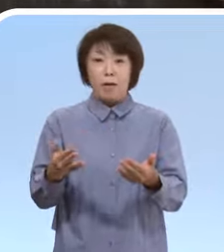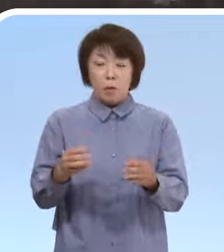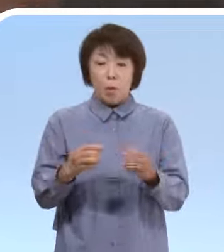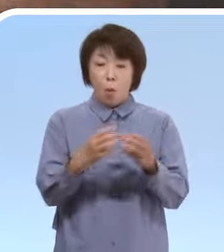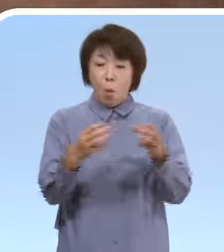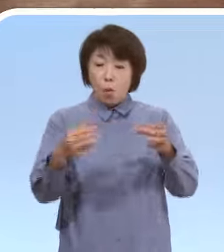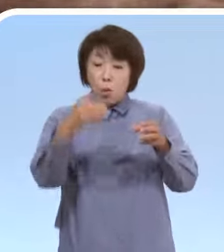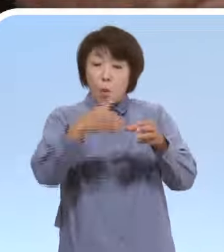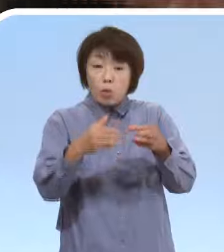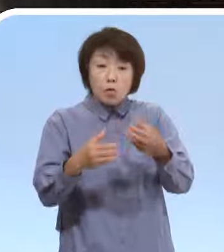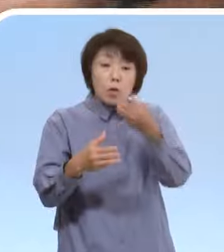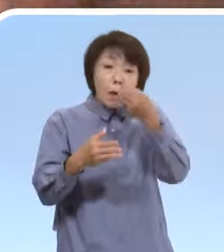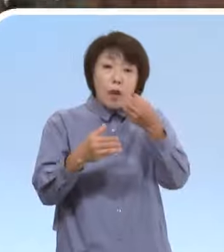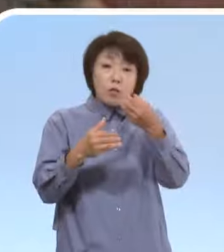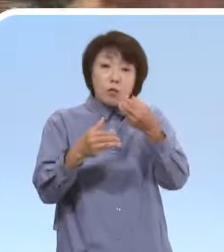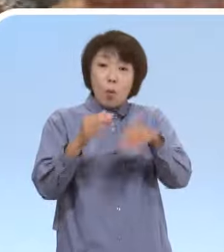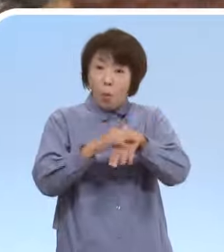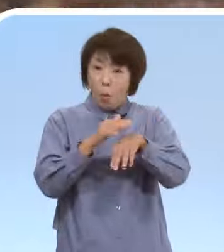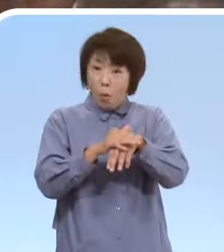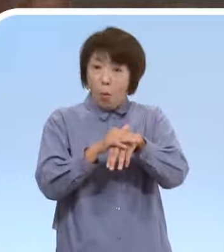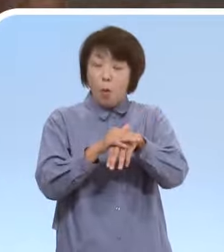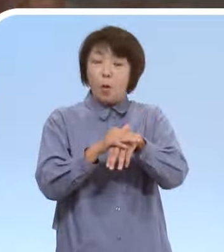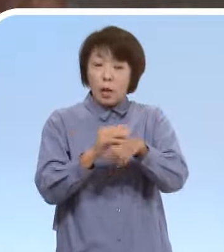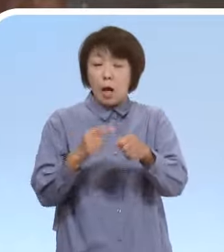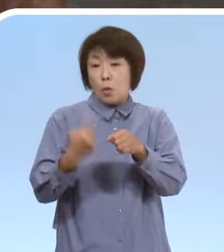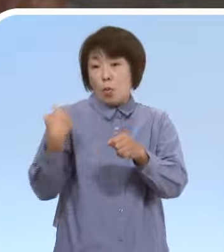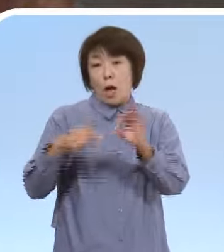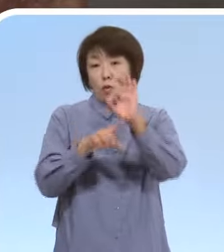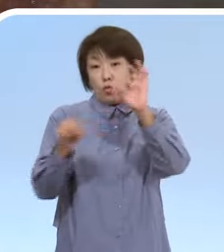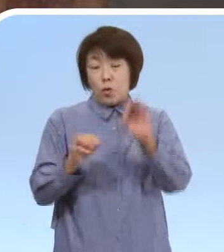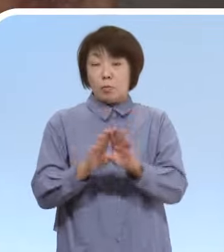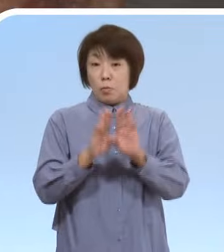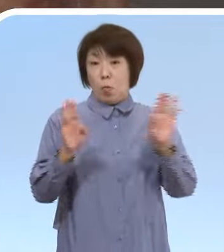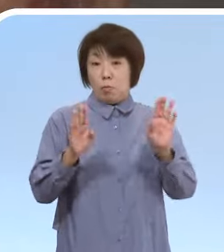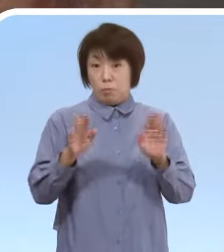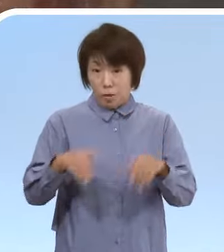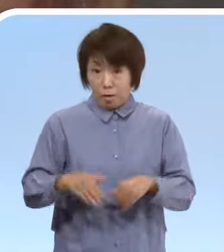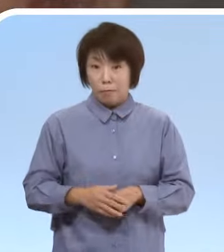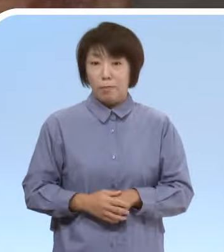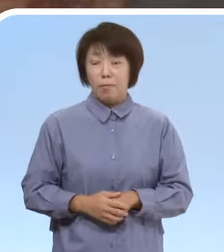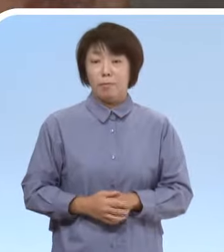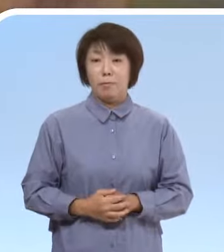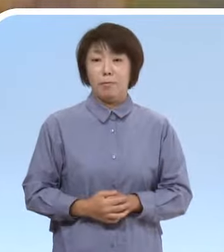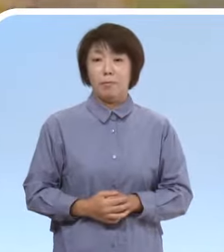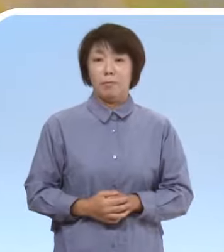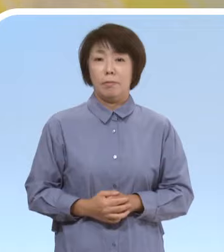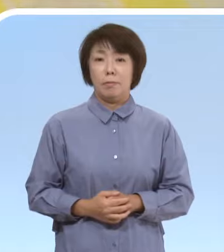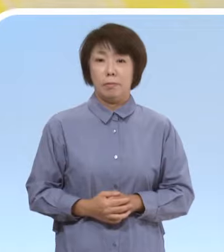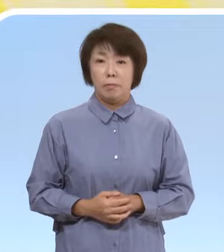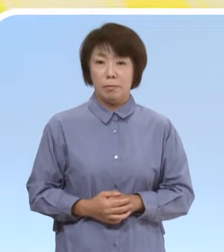ットドッグスタイルのその味を受け継ぎ、去年10月にオープンしました。